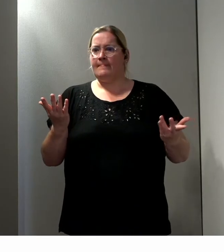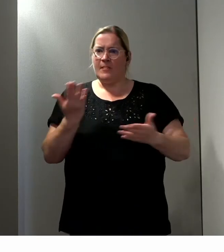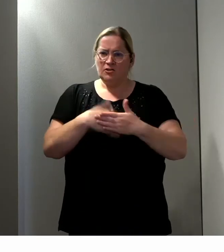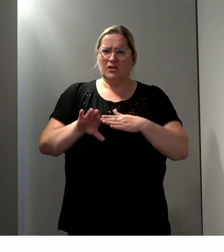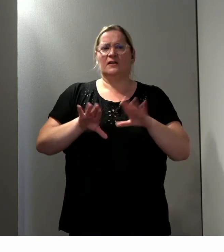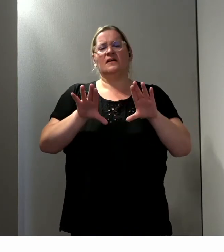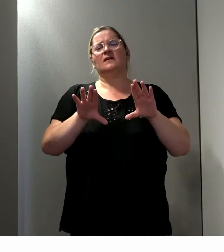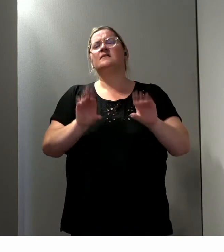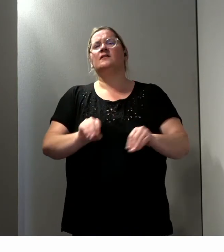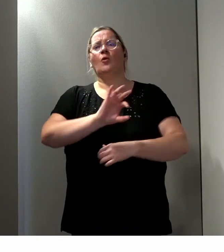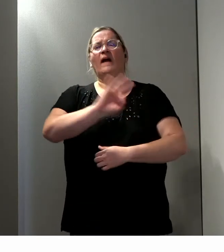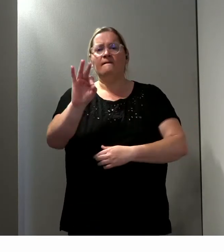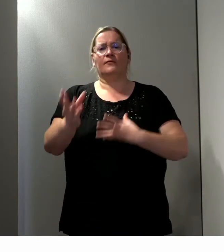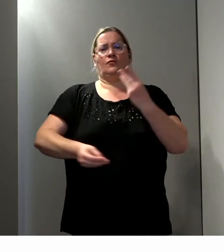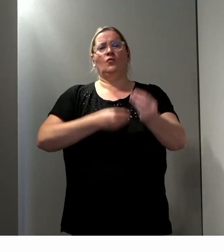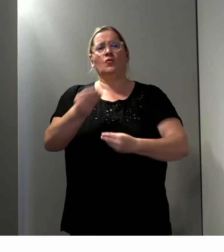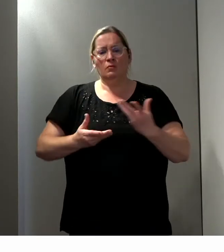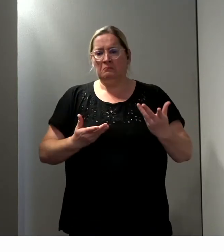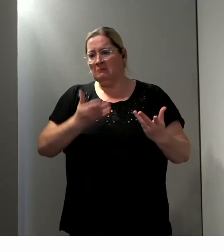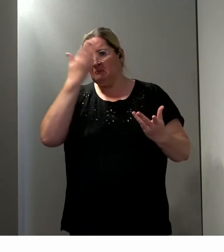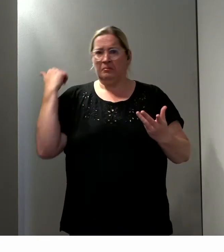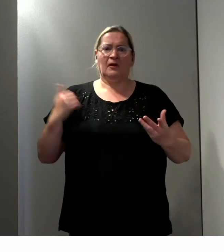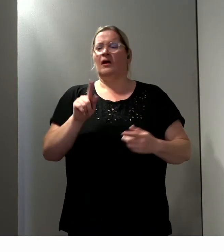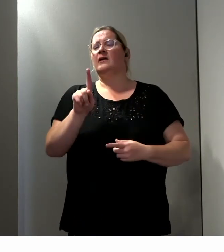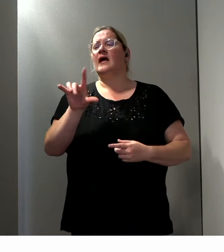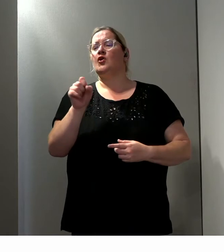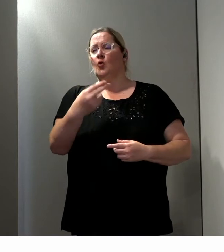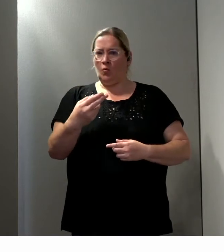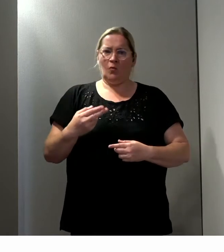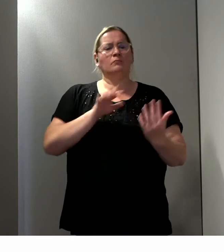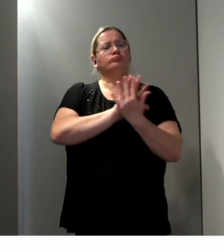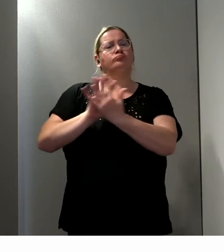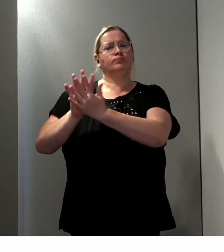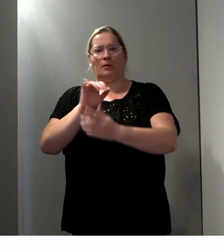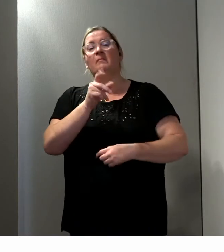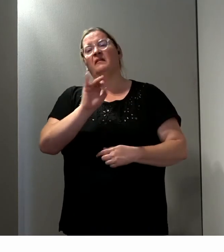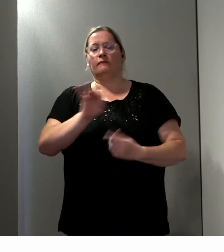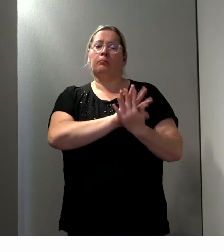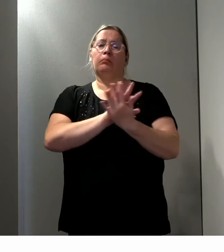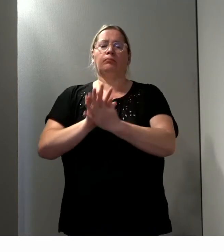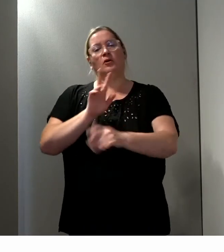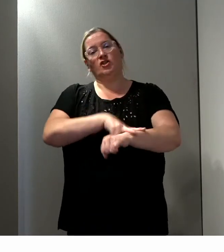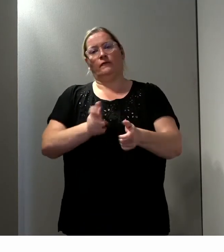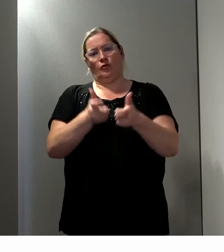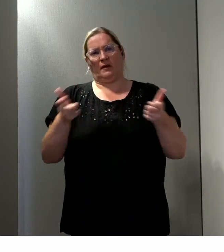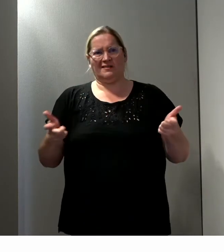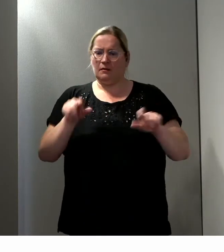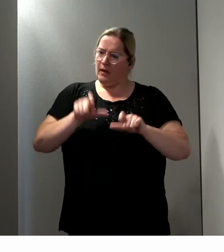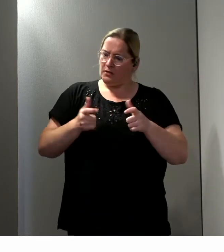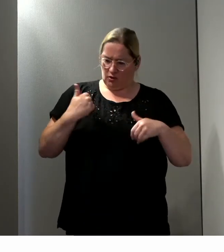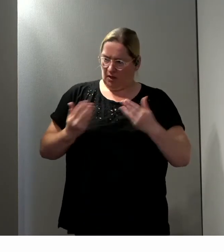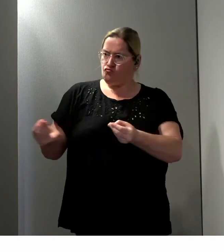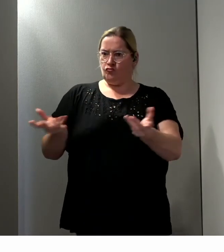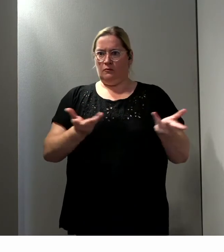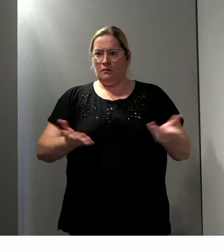F, accompagnées, je sais pas, au Galion, au MEDEF, que sais-je. Voilà. Qu'est-ce qui fait